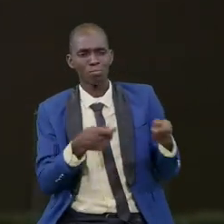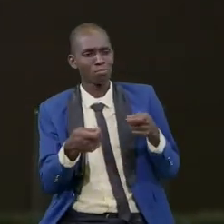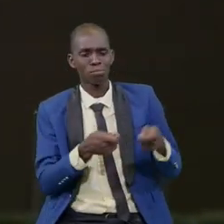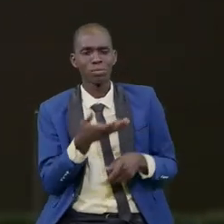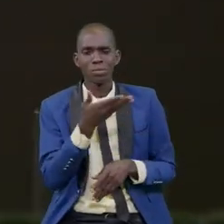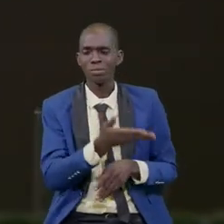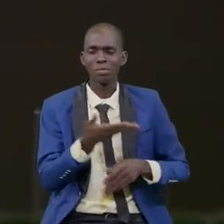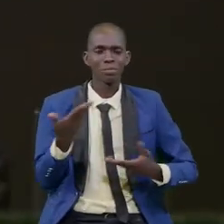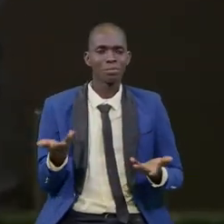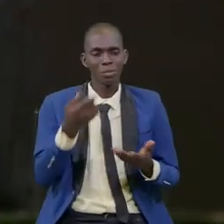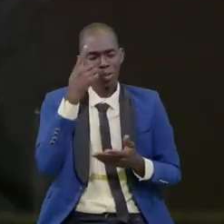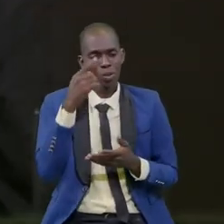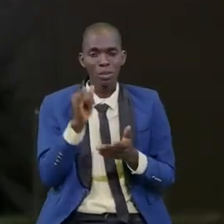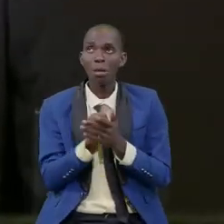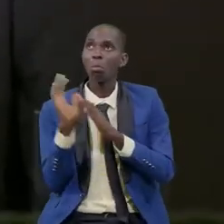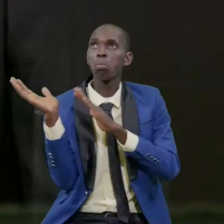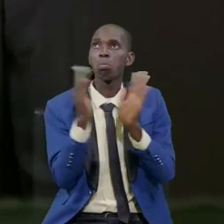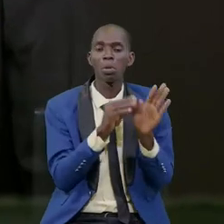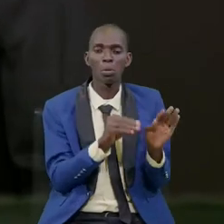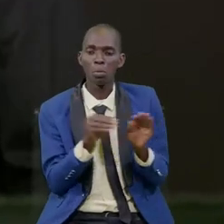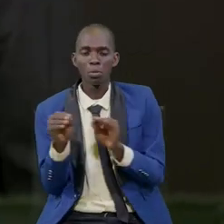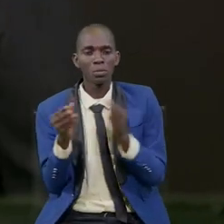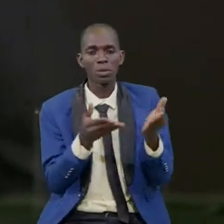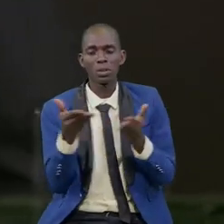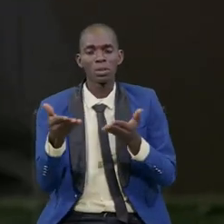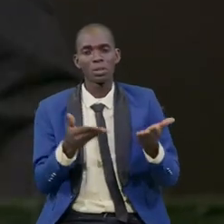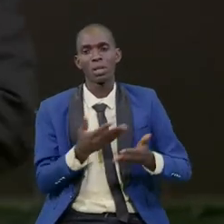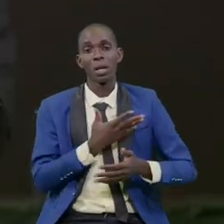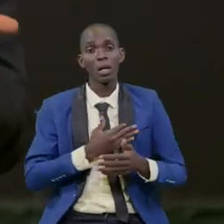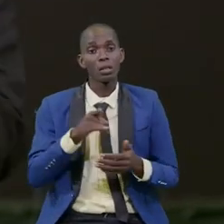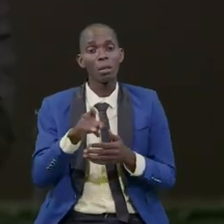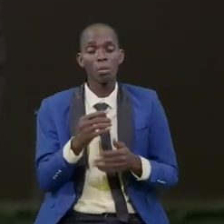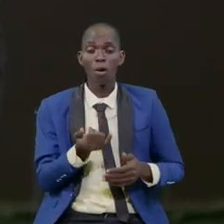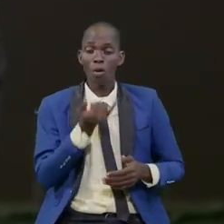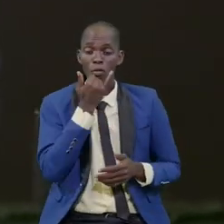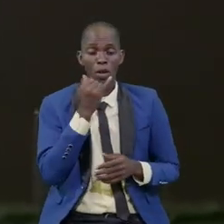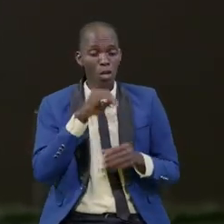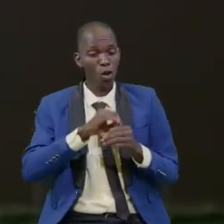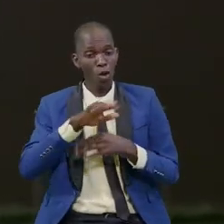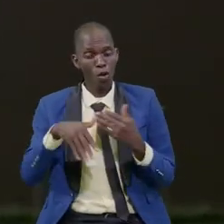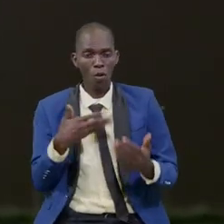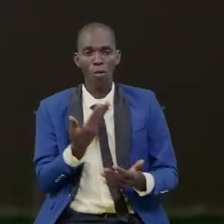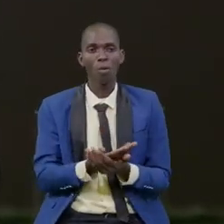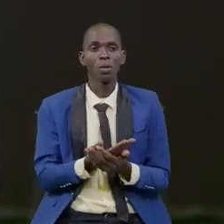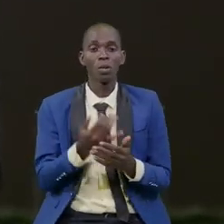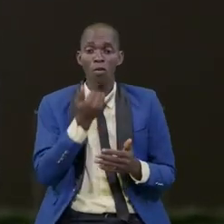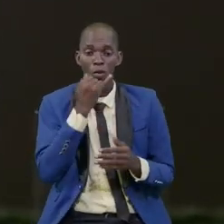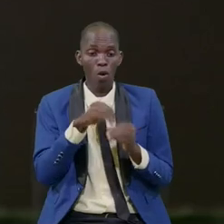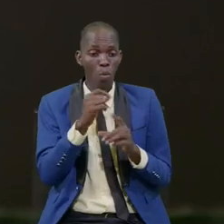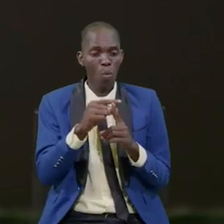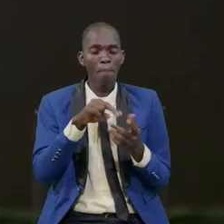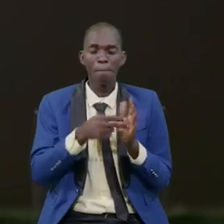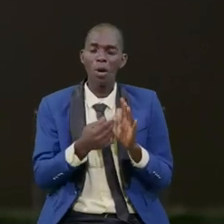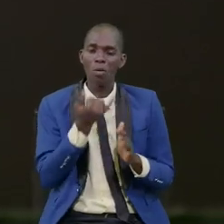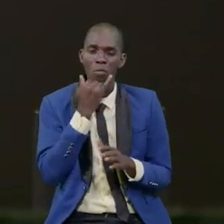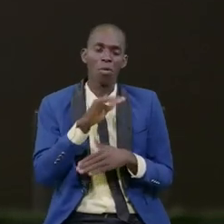souffle par-ci, par-là. Parce qu'il bronche en parole. Il blesse tout. Mais celui qui est en